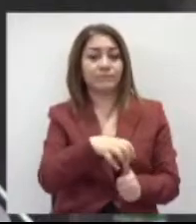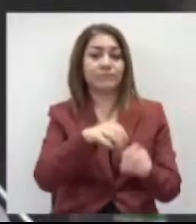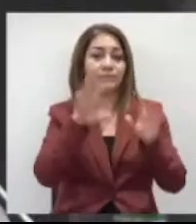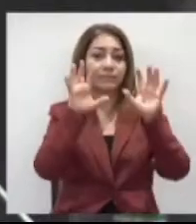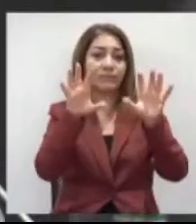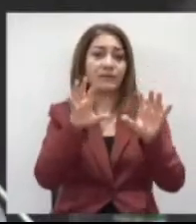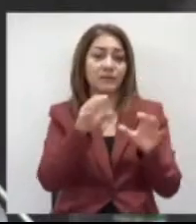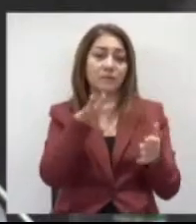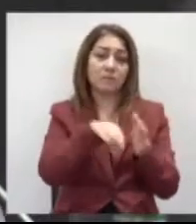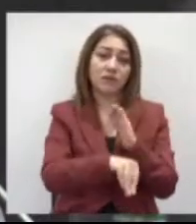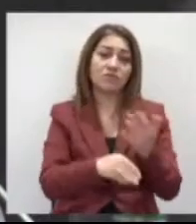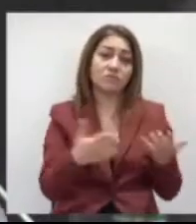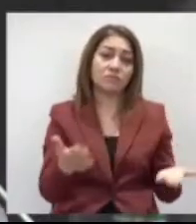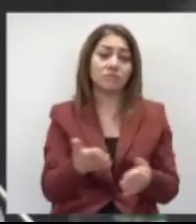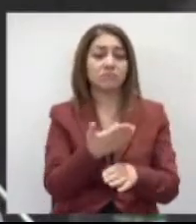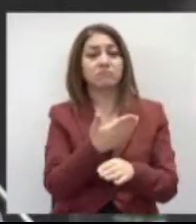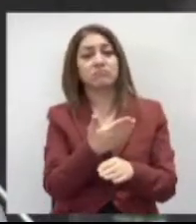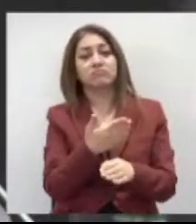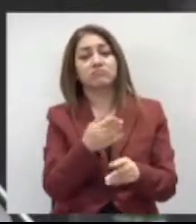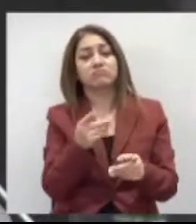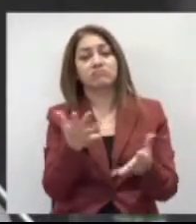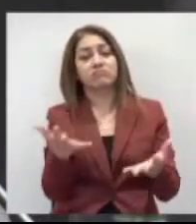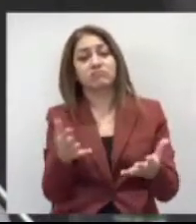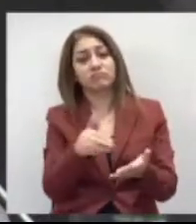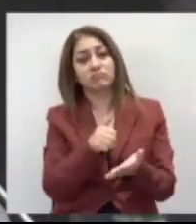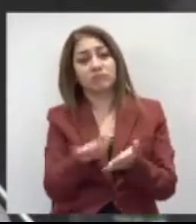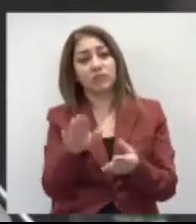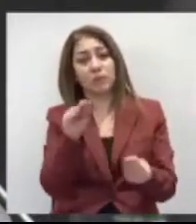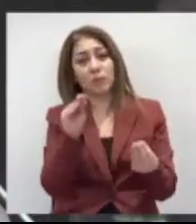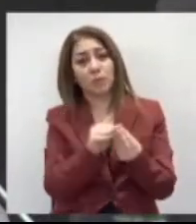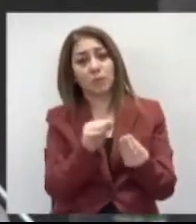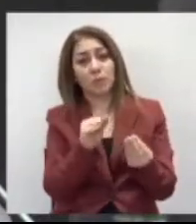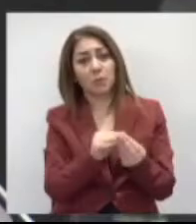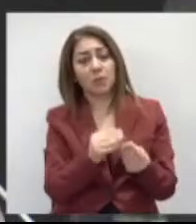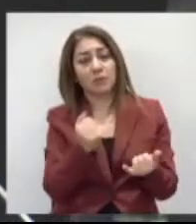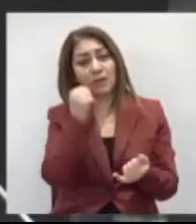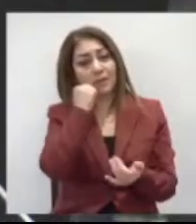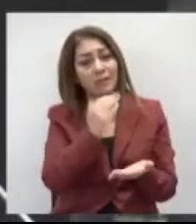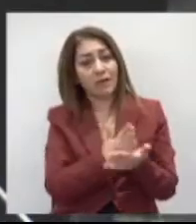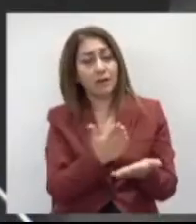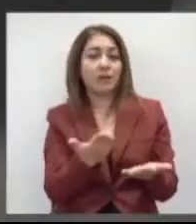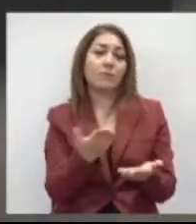թե թողում ենք այն, այսպես ենք, սահմանափակված վիճակը, որը ունենք։